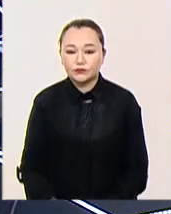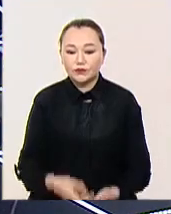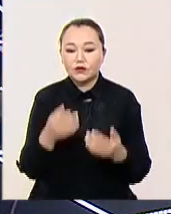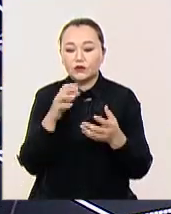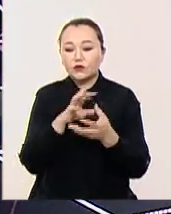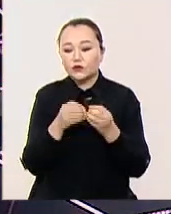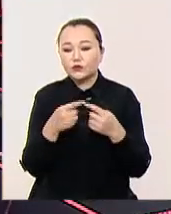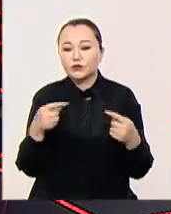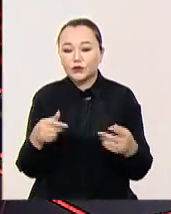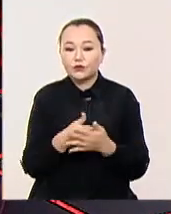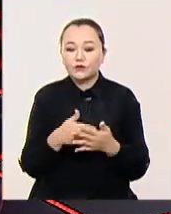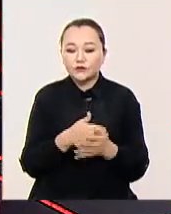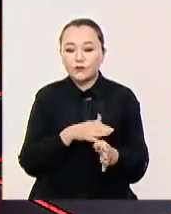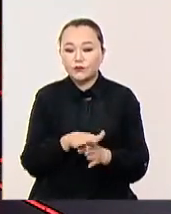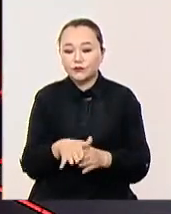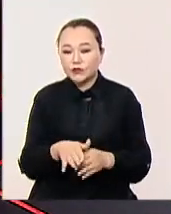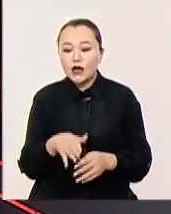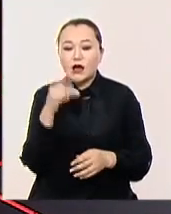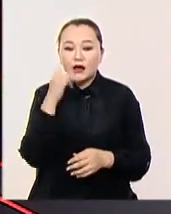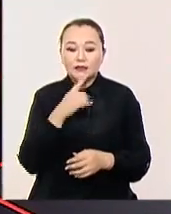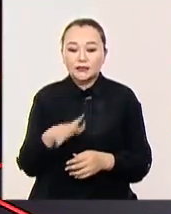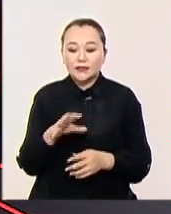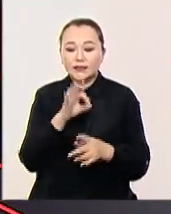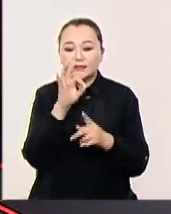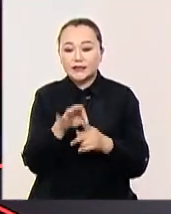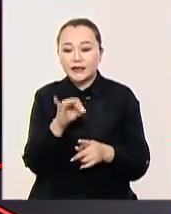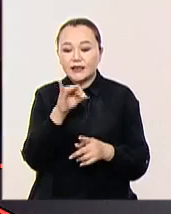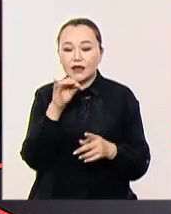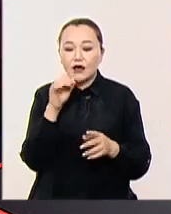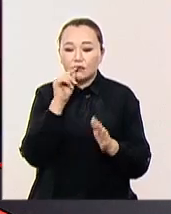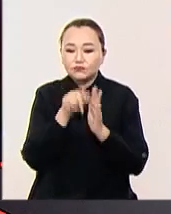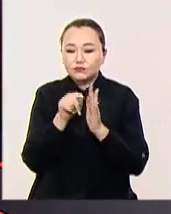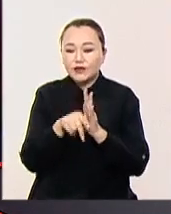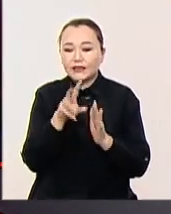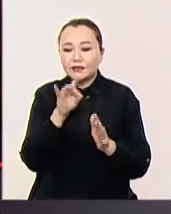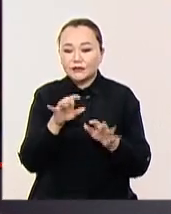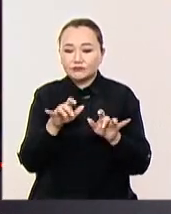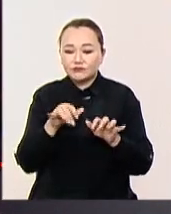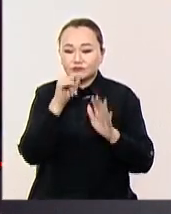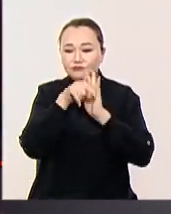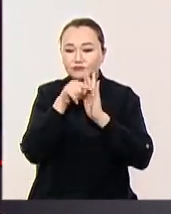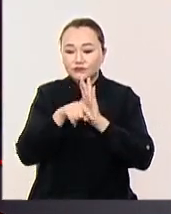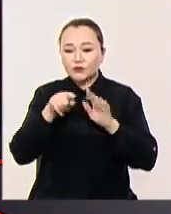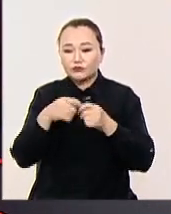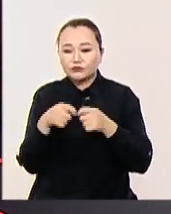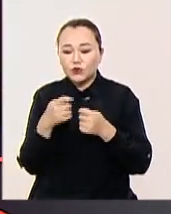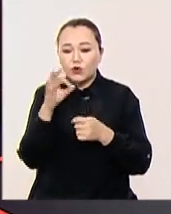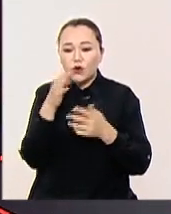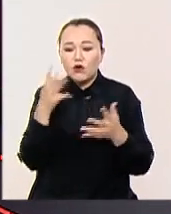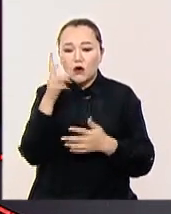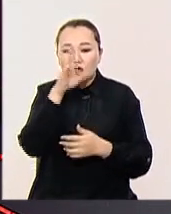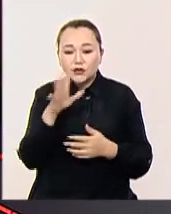Енді осы және өзге де жаңалықтар толығырақ. Қазақстанға мақсатты әрі толассыз жасалған кибер шабуылдарды нақты қай елдің ұйымдастырып